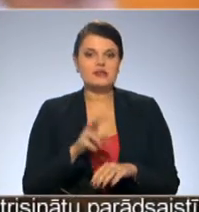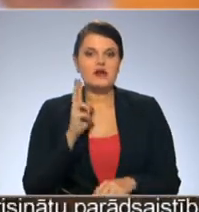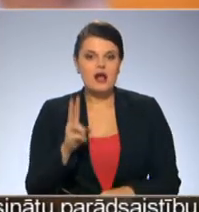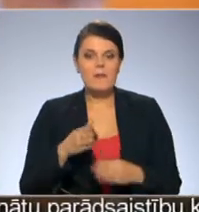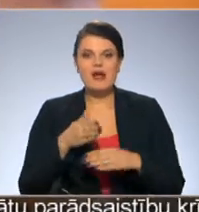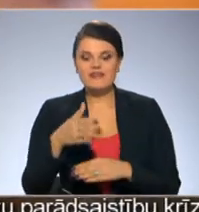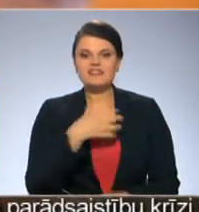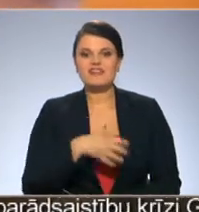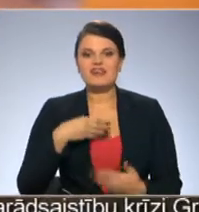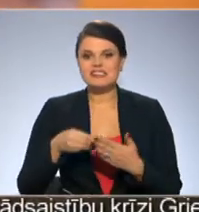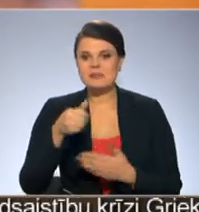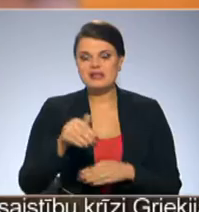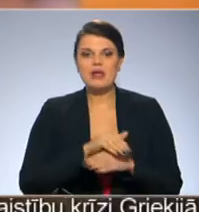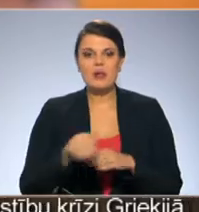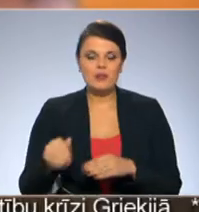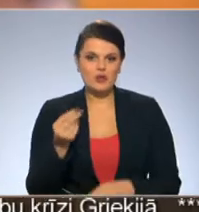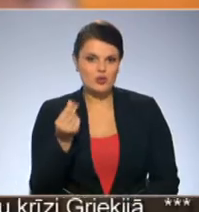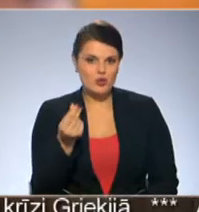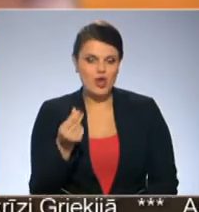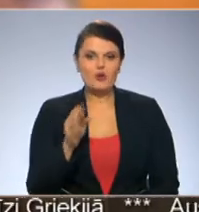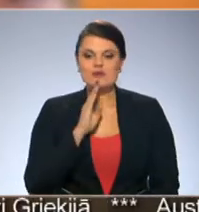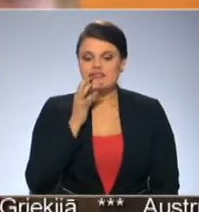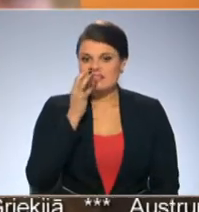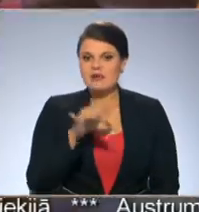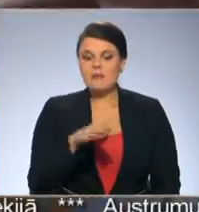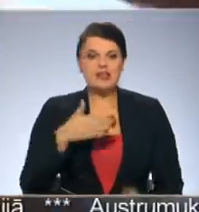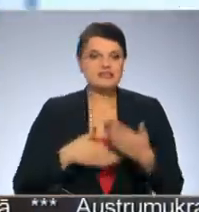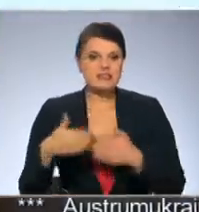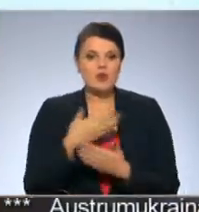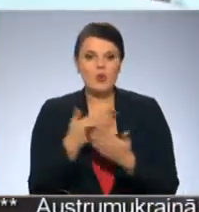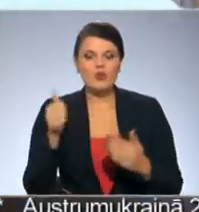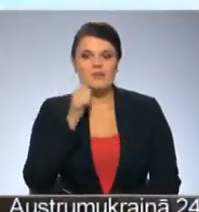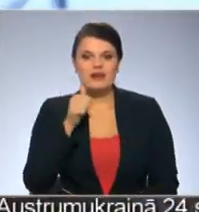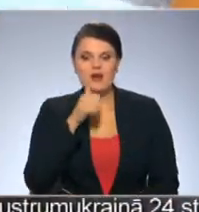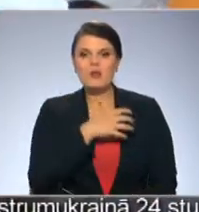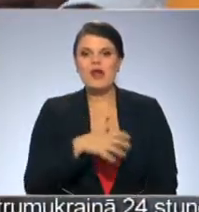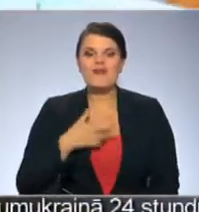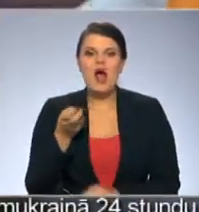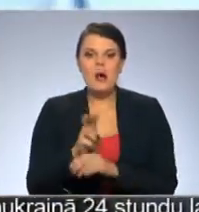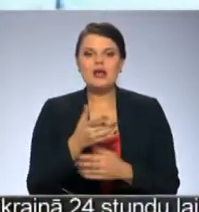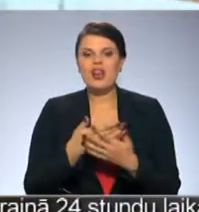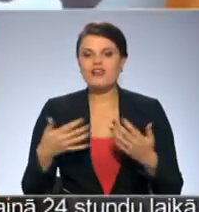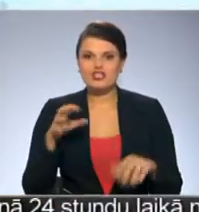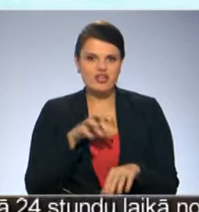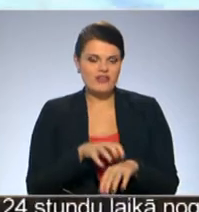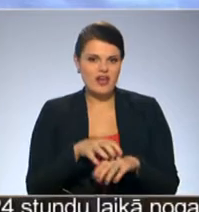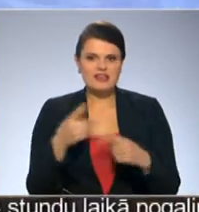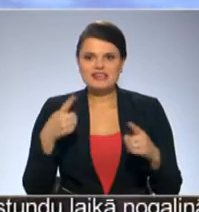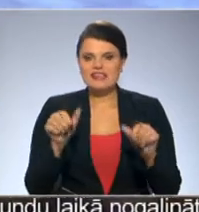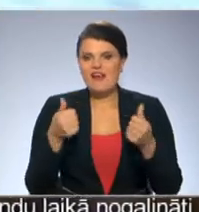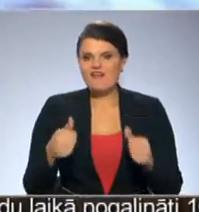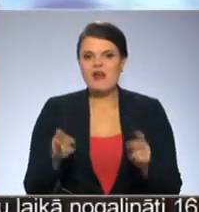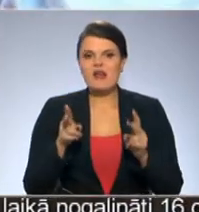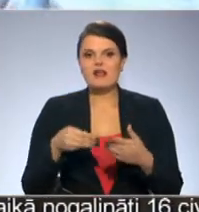par vizīti nāksies maksāt pilnu summu. Kundze uzsver, bērns ir invalīds, kuram regulāri ir jāapmeklē dažādi ārsti, tāpēc cita varianta